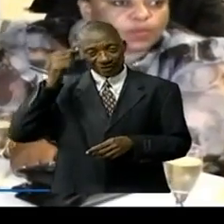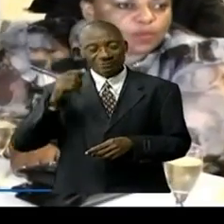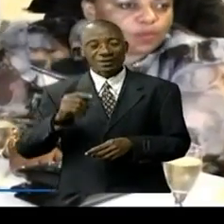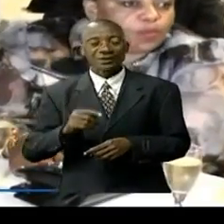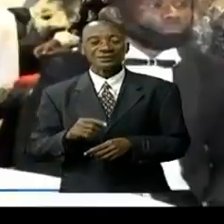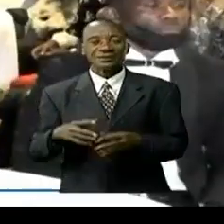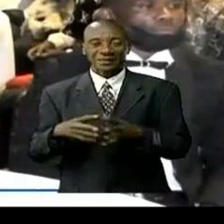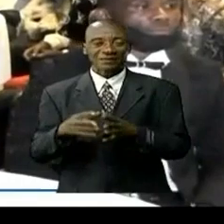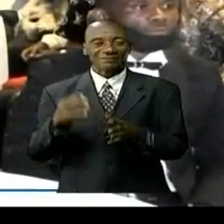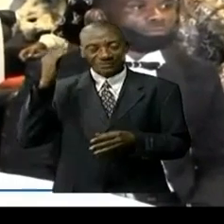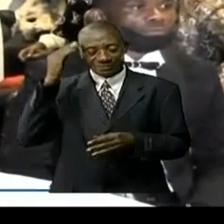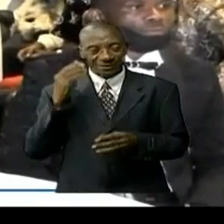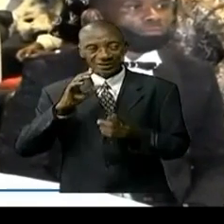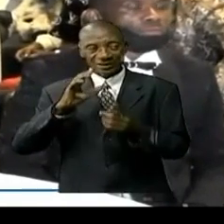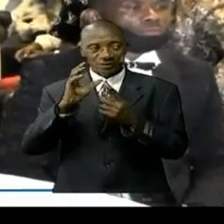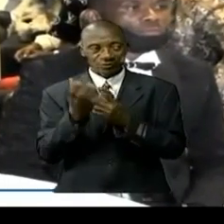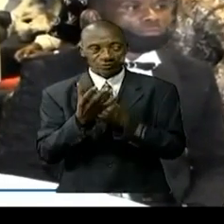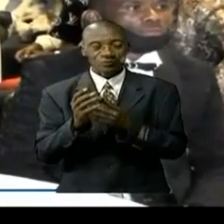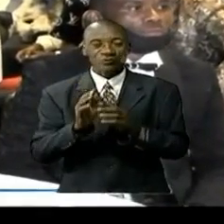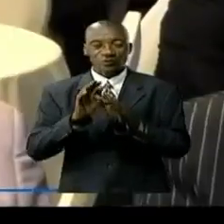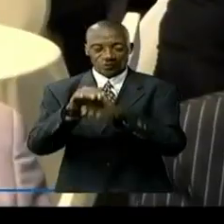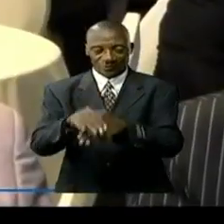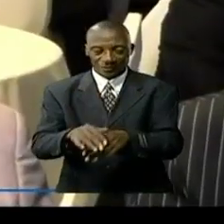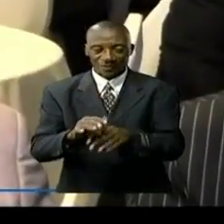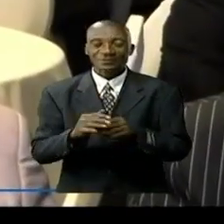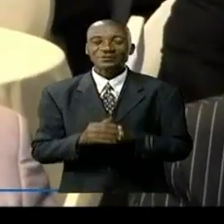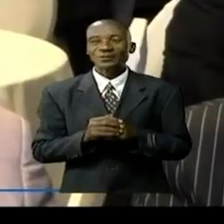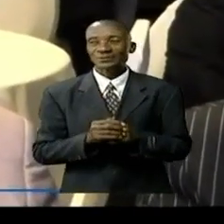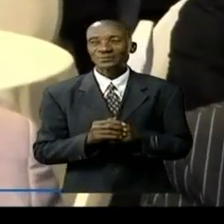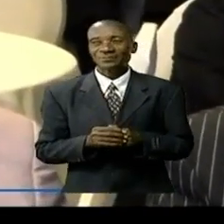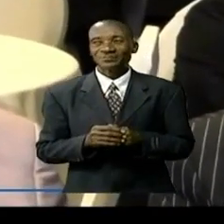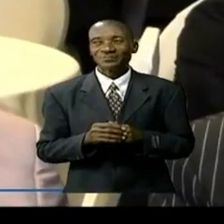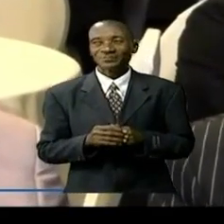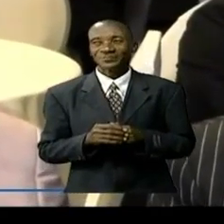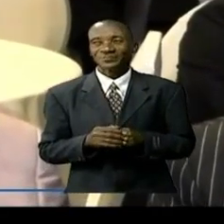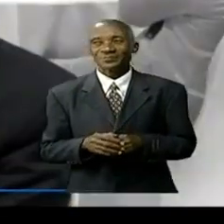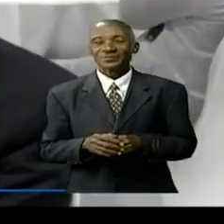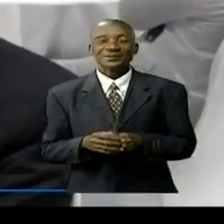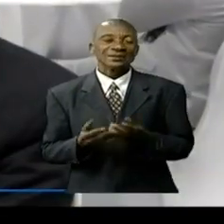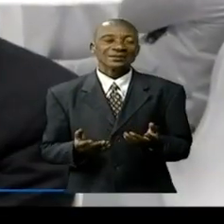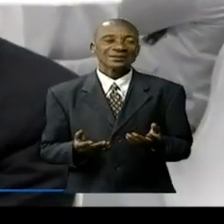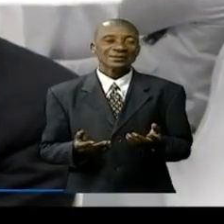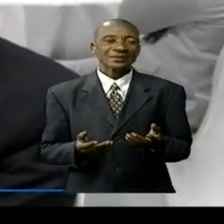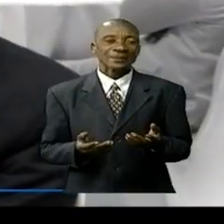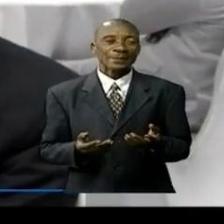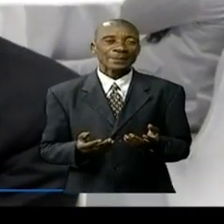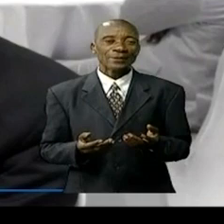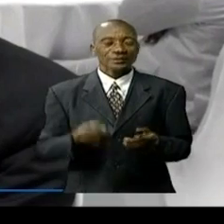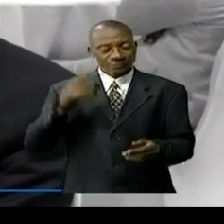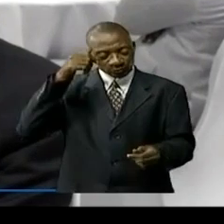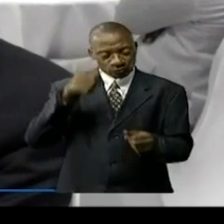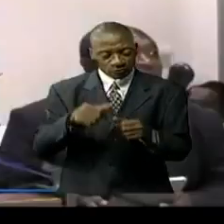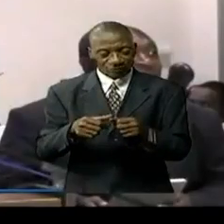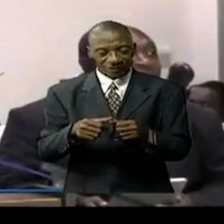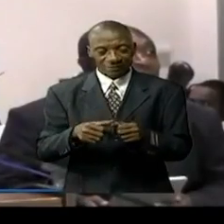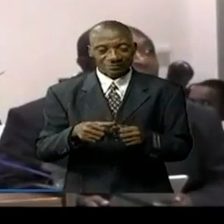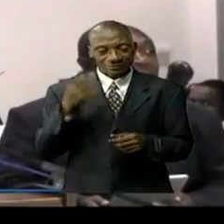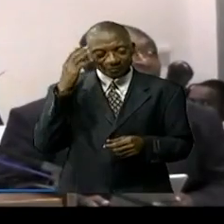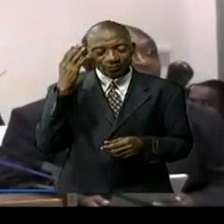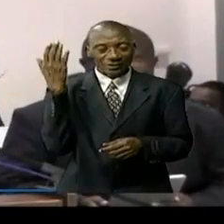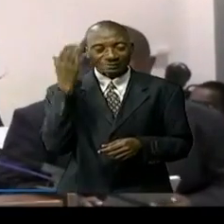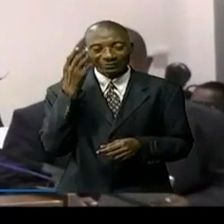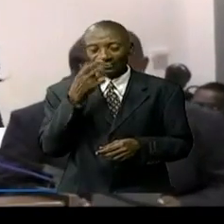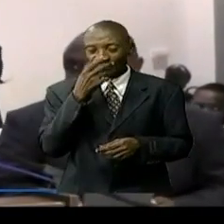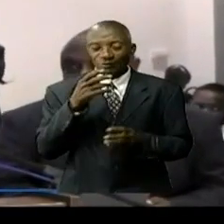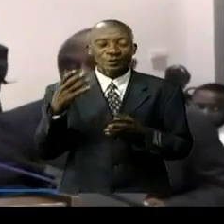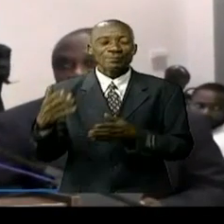le directeur général intérimaire de la RTNC, Robert Béli Debunga, au cours de cette soirée commémorant le 6e anniversaire de la